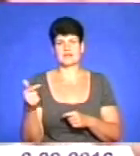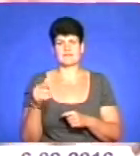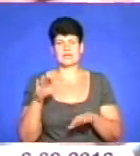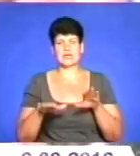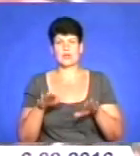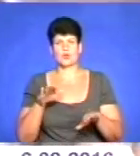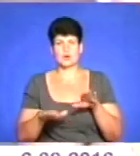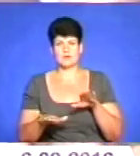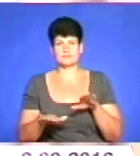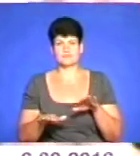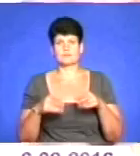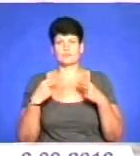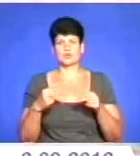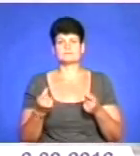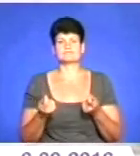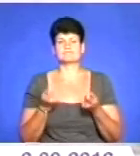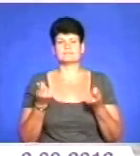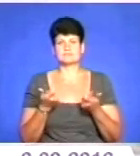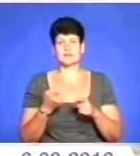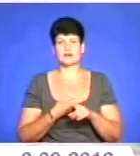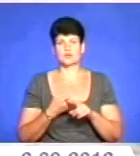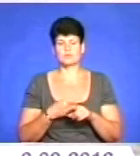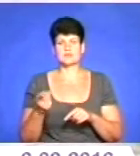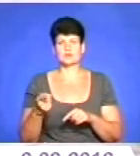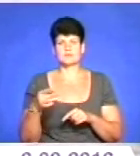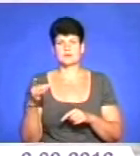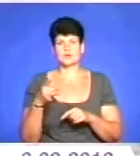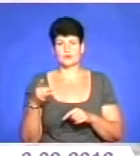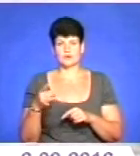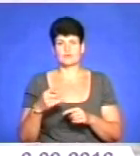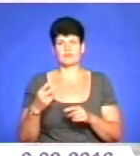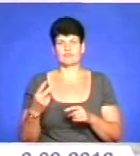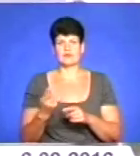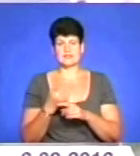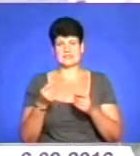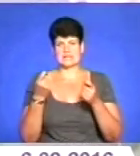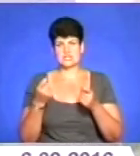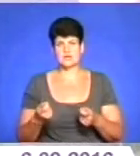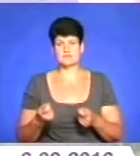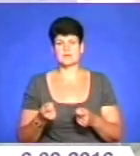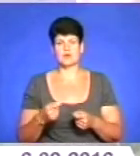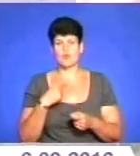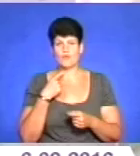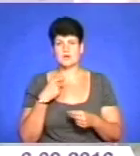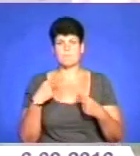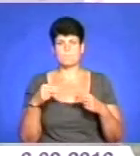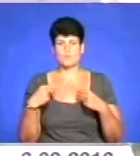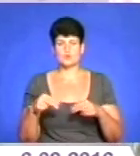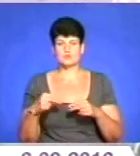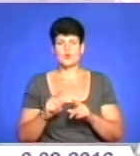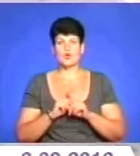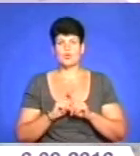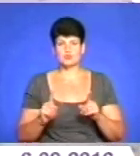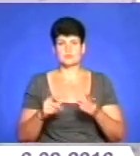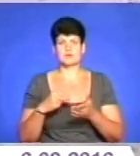кілограм. Збуту мають мало. Картопля із тернопільського району подекуди вдвічі дешевша. Як говорять продавці, особливого попиту на